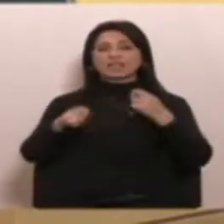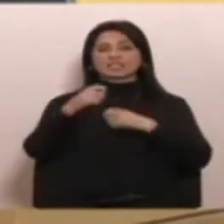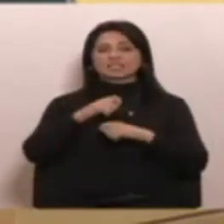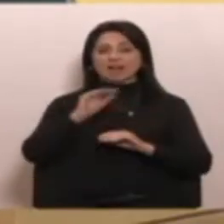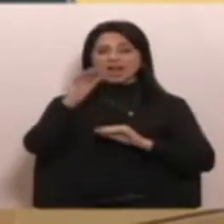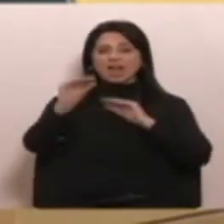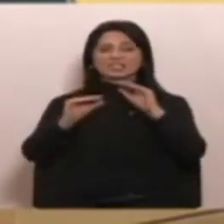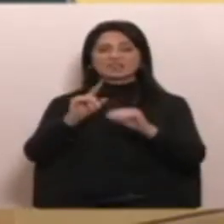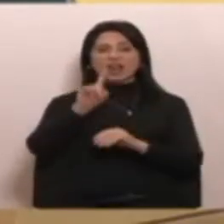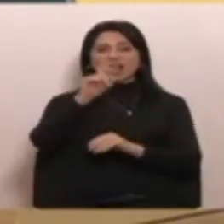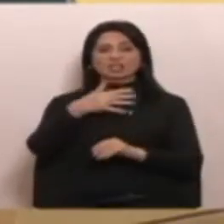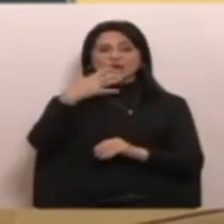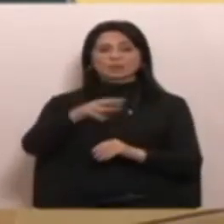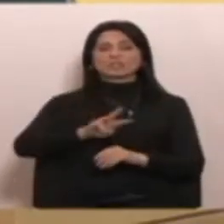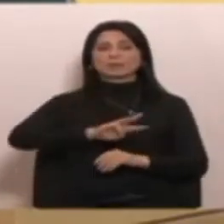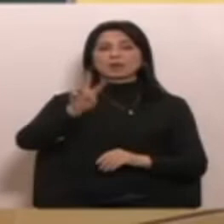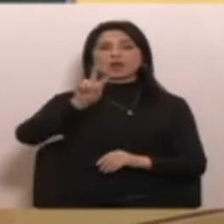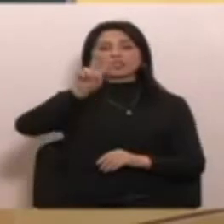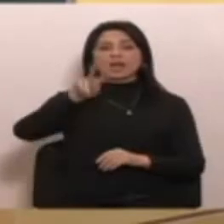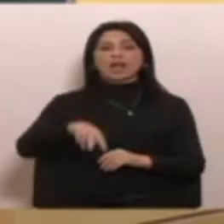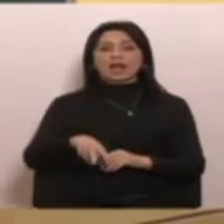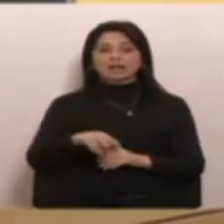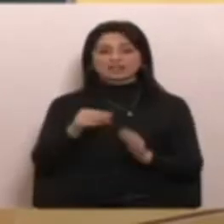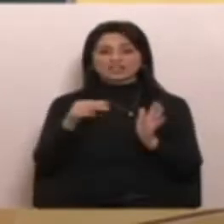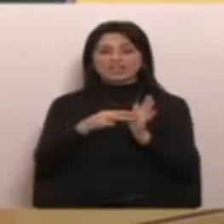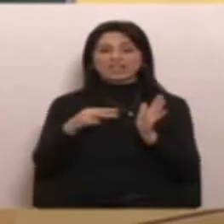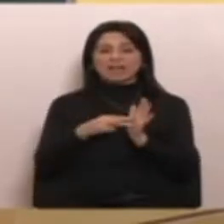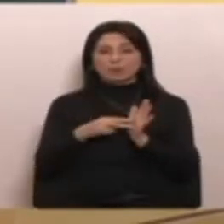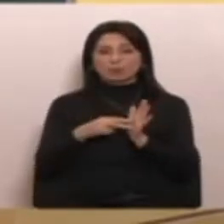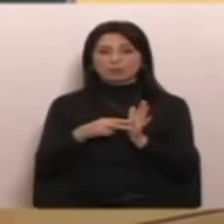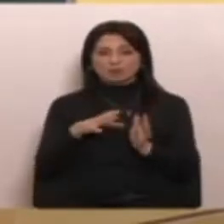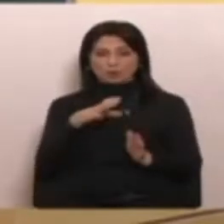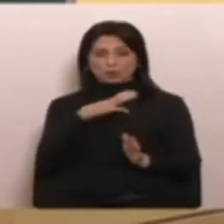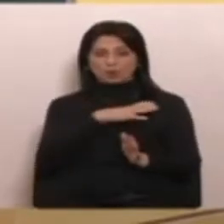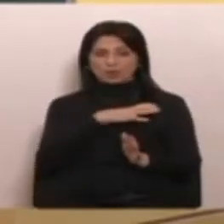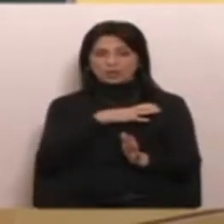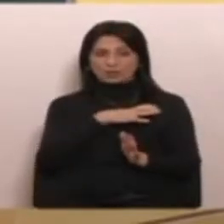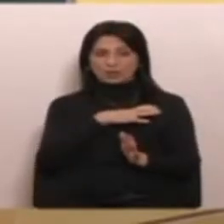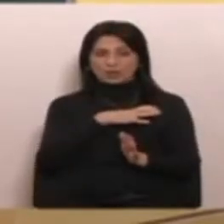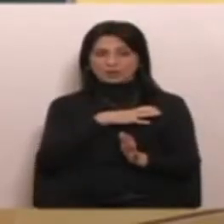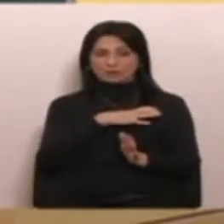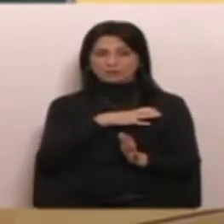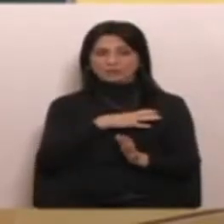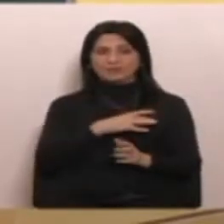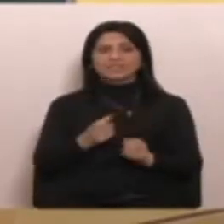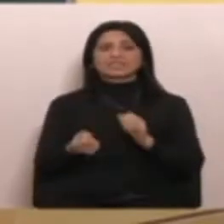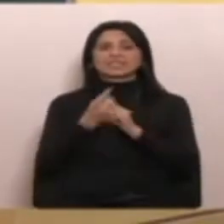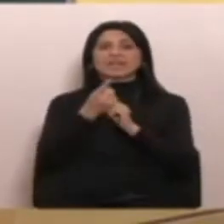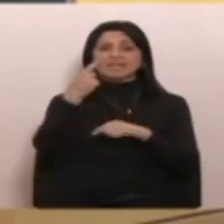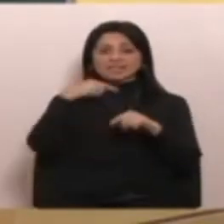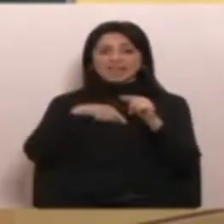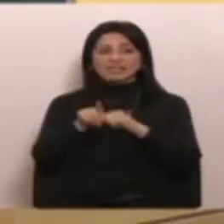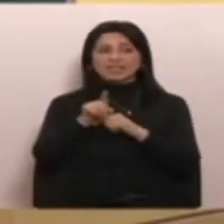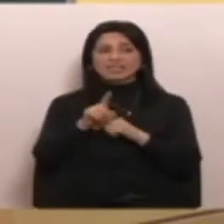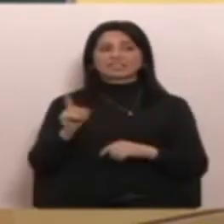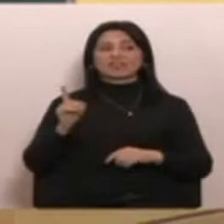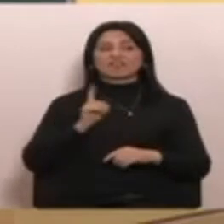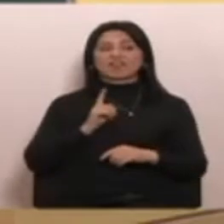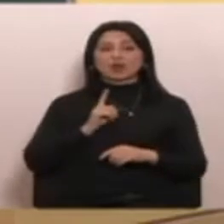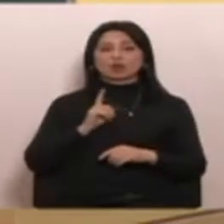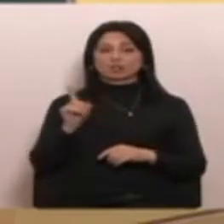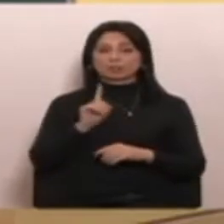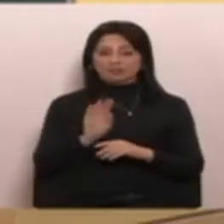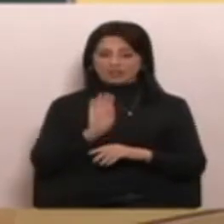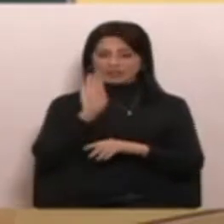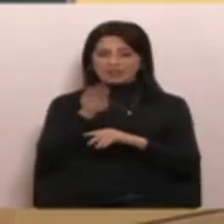განთავსებულია 150 მილიონი ლარის ღირებულების ქონება, საიდანაც ველოდებით, რომ